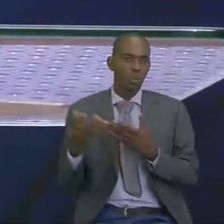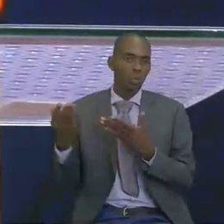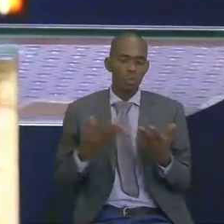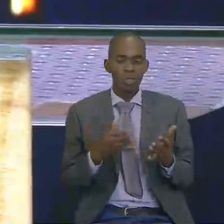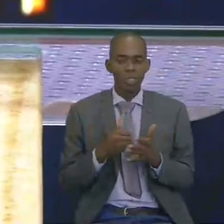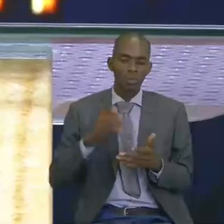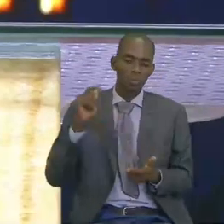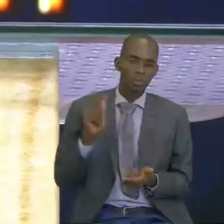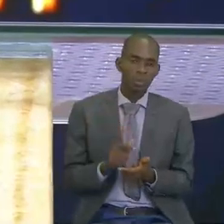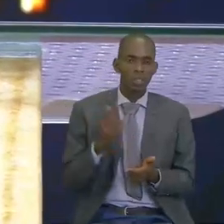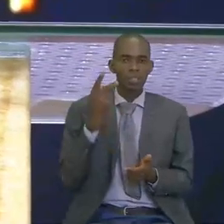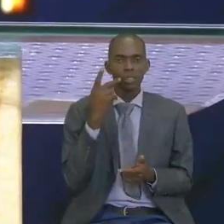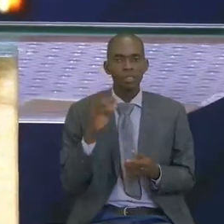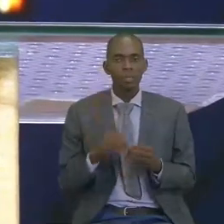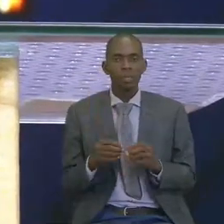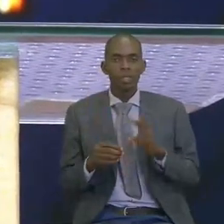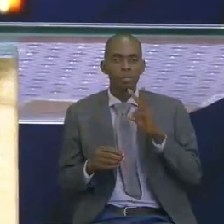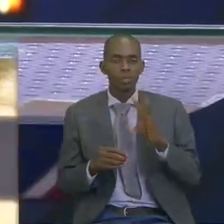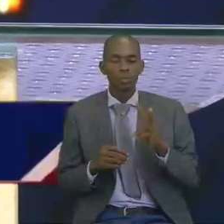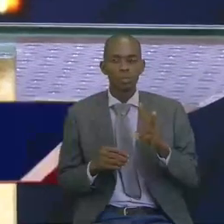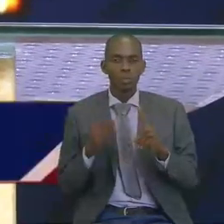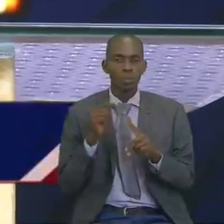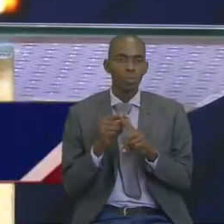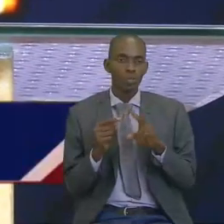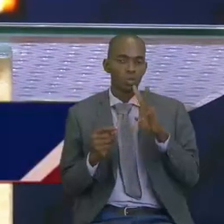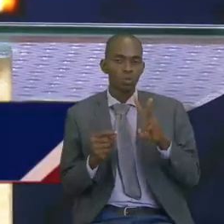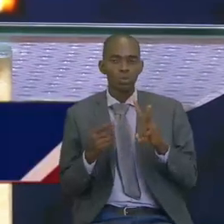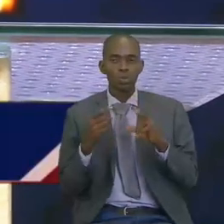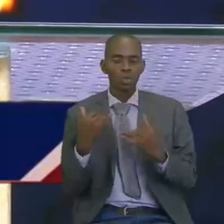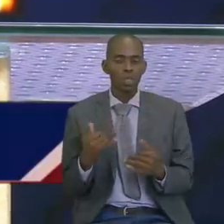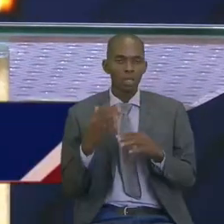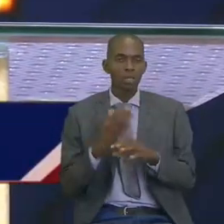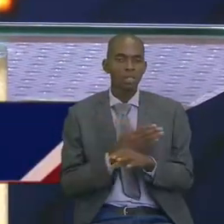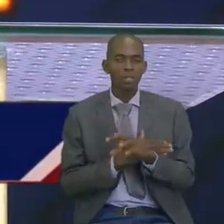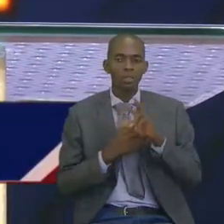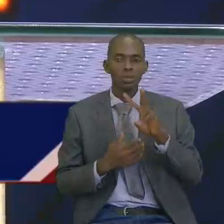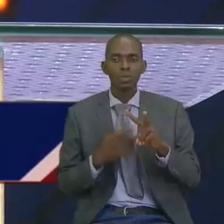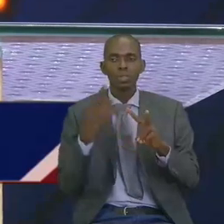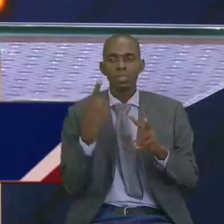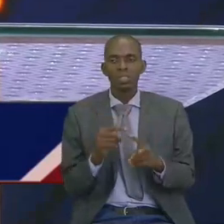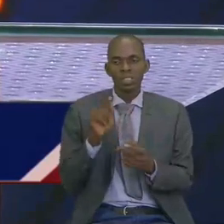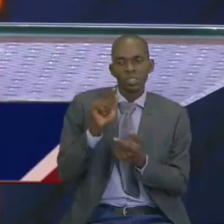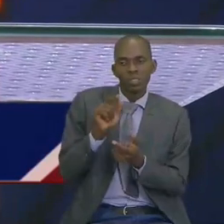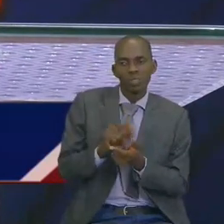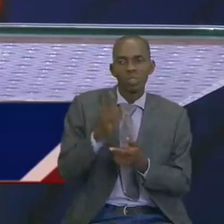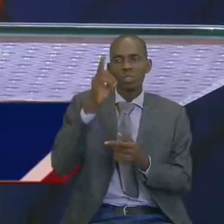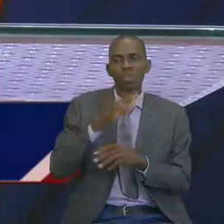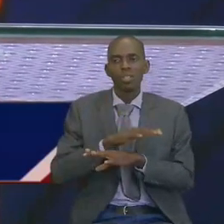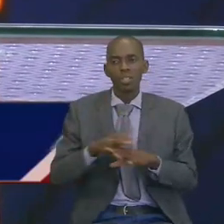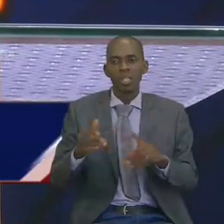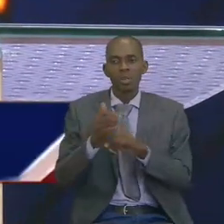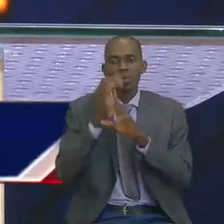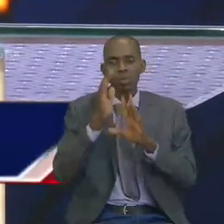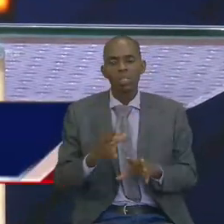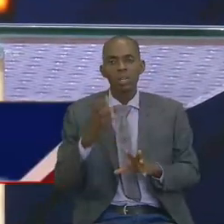l'abaisser. Voyons la deuxième partie ici. Nous voyons ici les détenteurs inférieurs impies